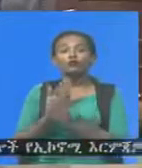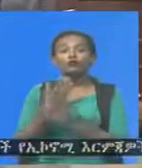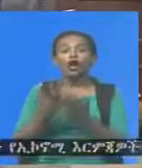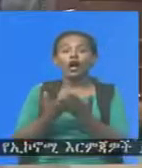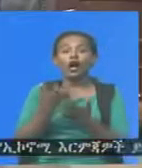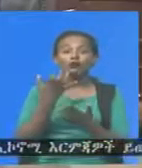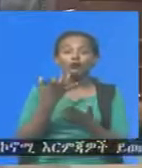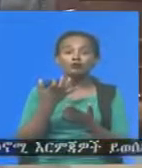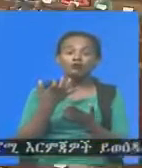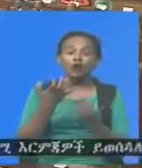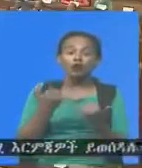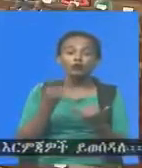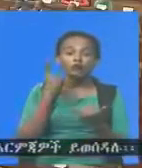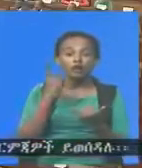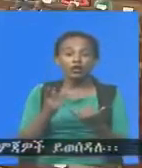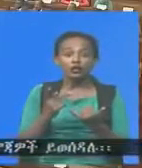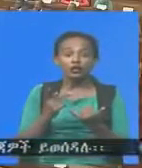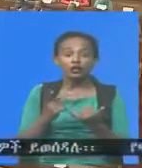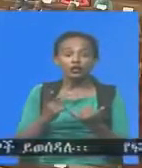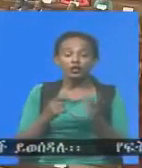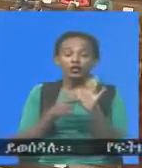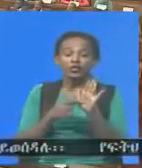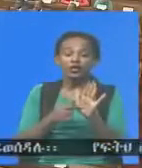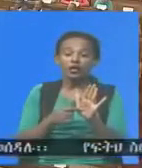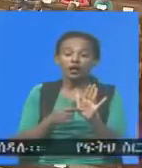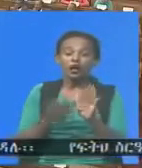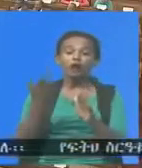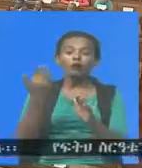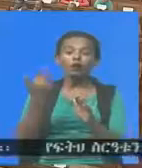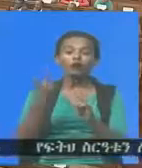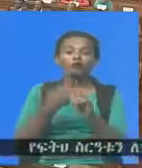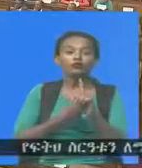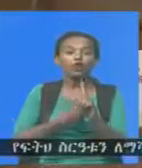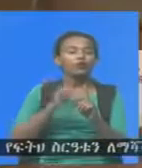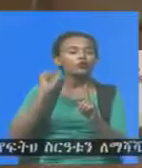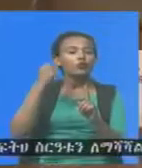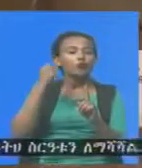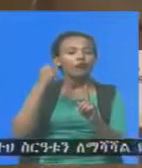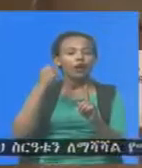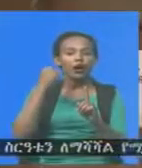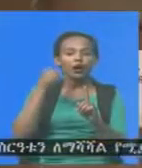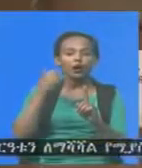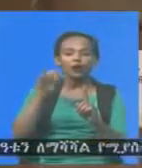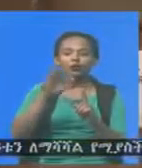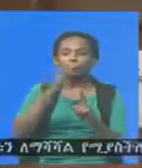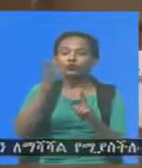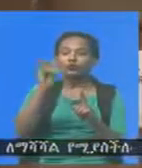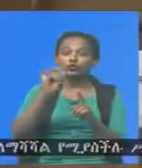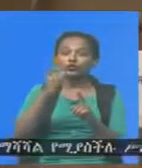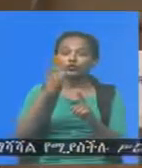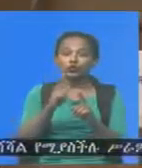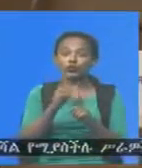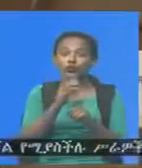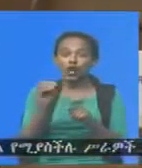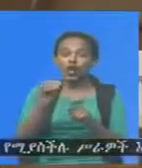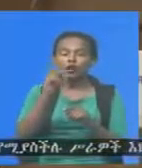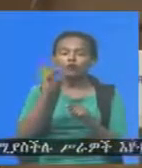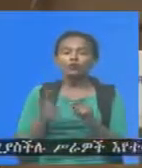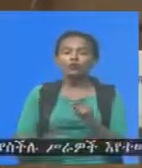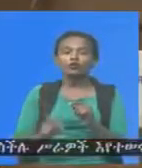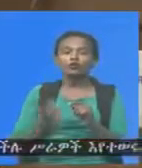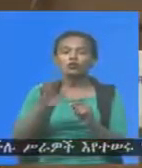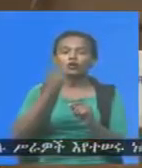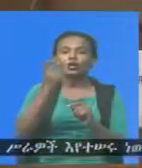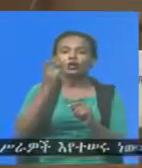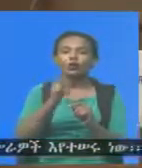ይታያል። ለማሳያ ባለፉት ወራት በኦሮሚያ ክልላዊ መንግስት ጉጂ ዞኖችና በደቡብ ክልል ጌዴኦ